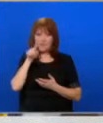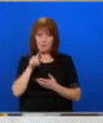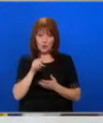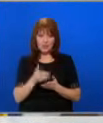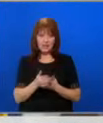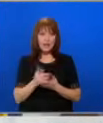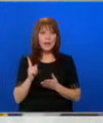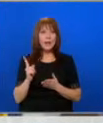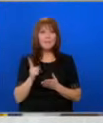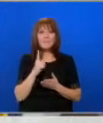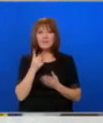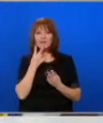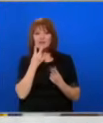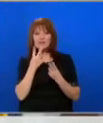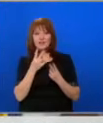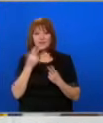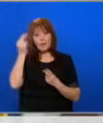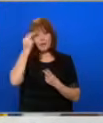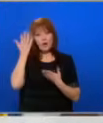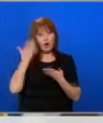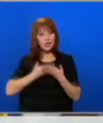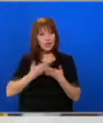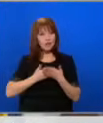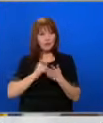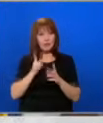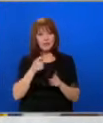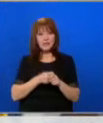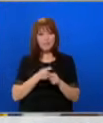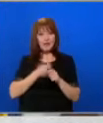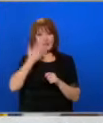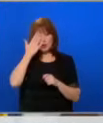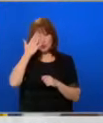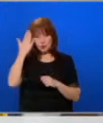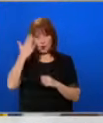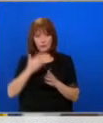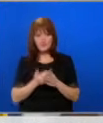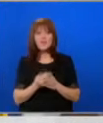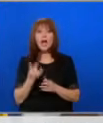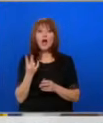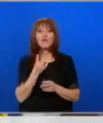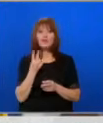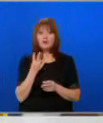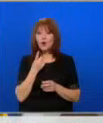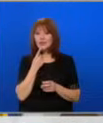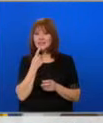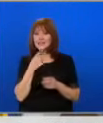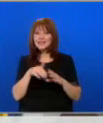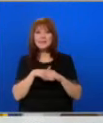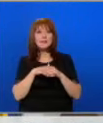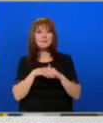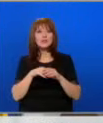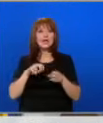публиката. Първо, за да видят, че и българското кино може да прави достойни неща. Второ, за да се запознаят с